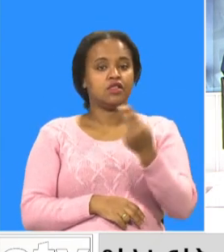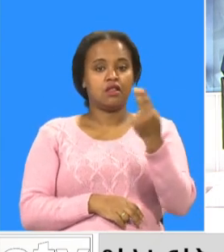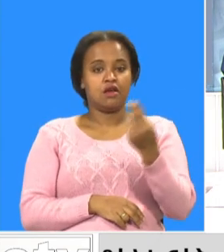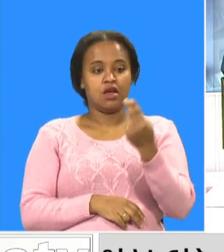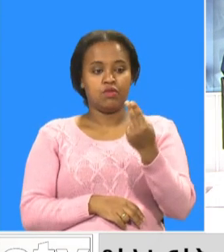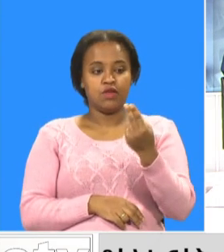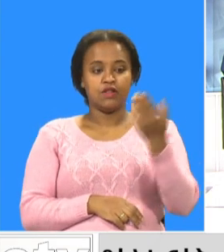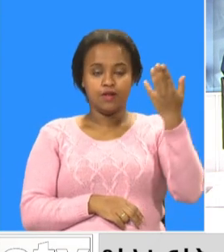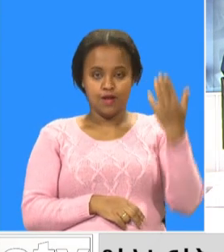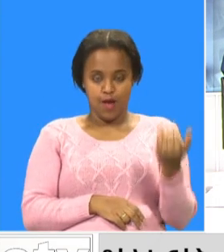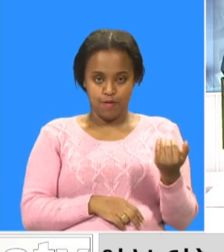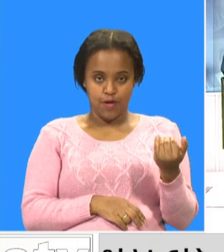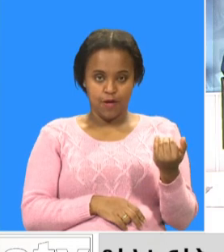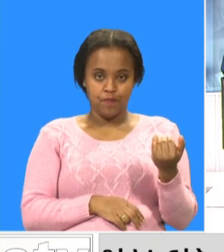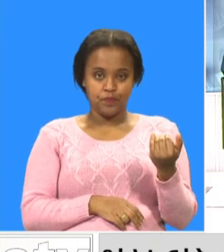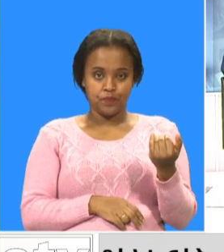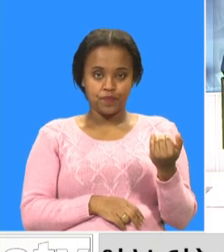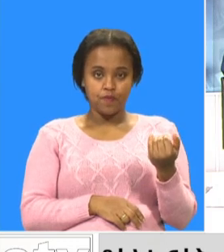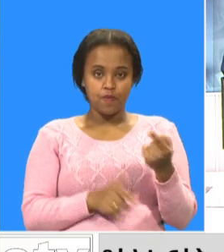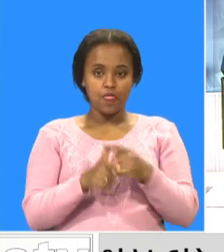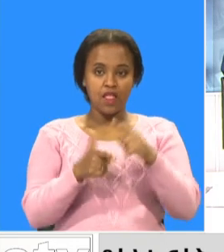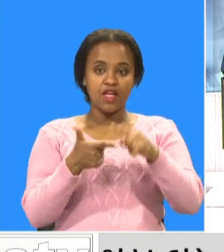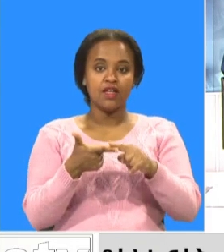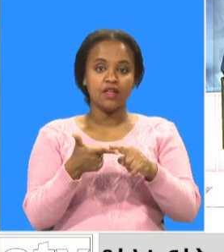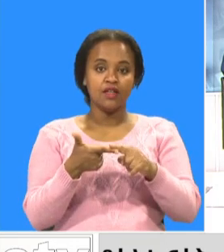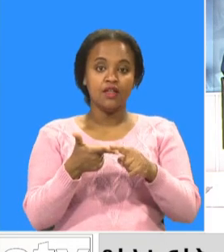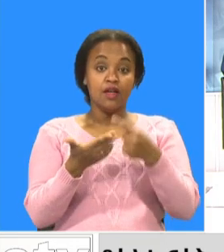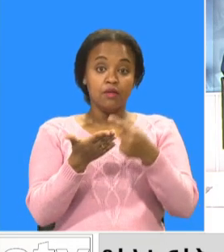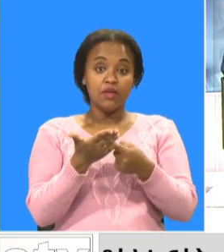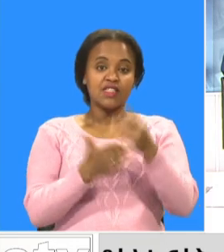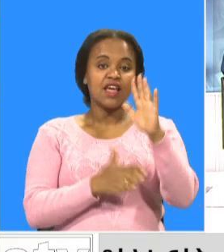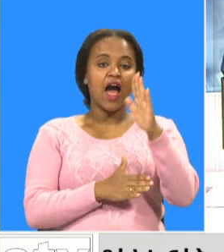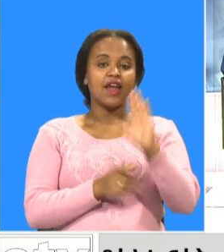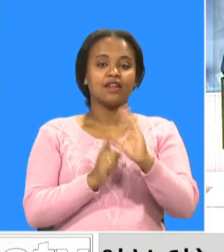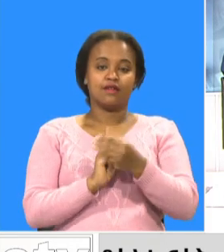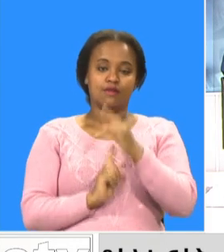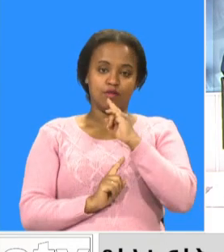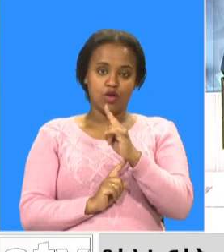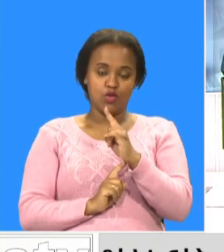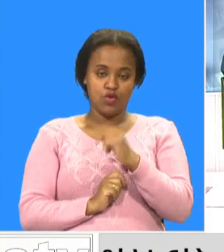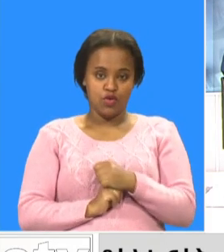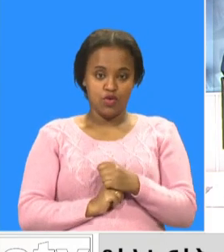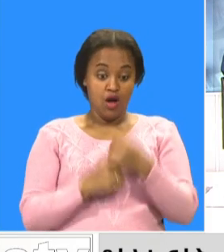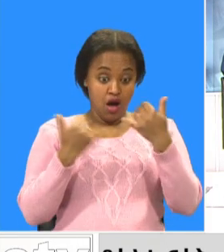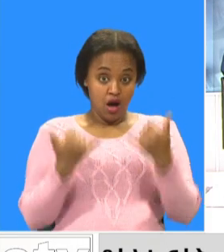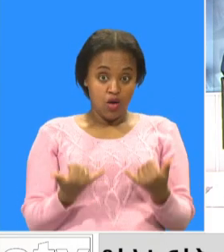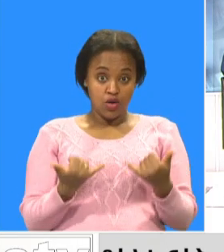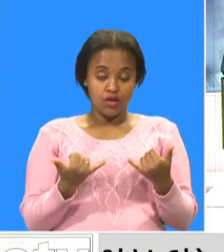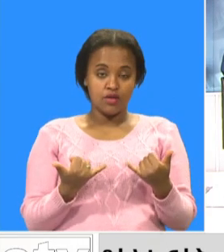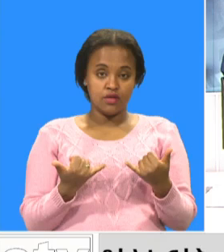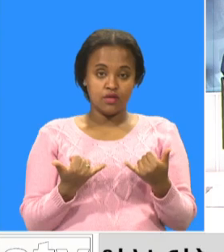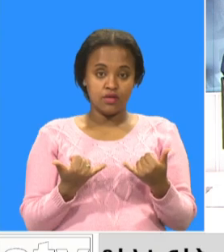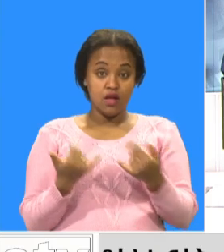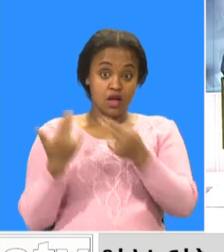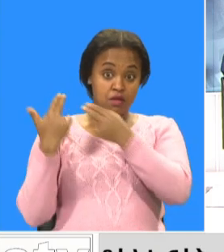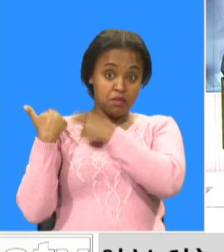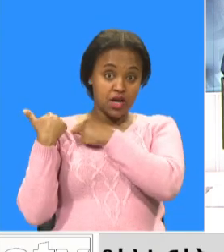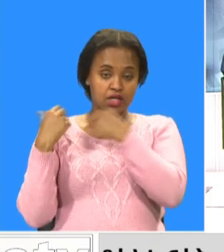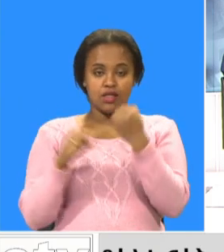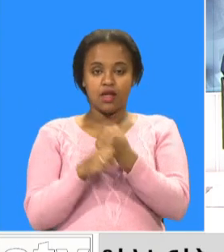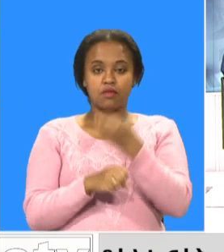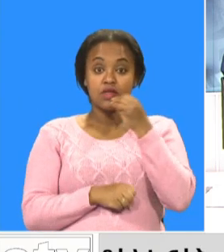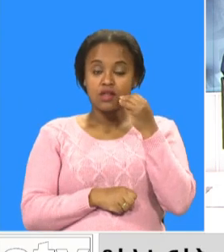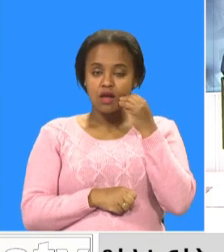ሲጠቀምበት ነበረና እንግዲህ በዚህ አይነት መልኩ ነው። አሁን ባለስልጣን መስሪያ